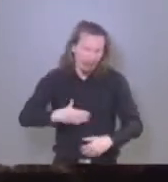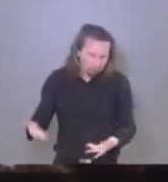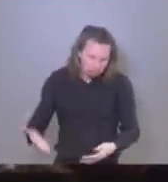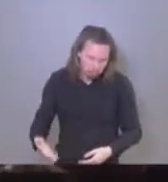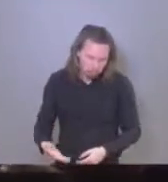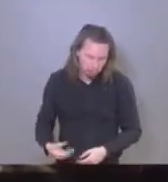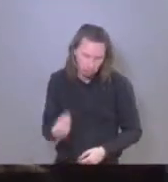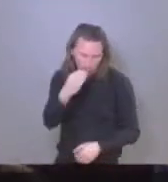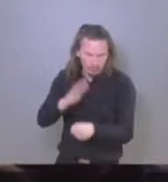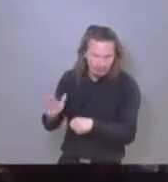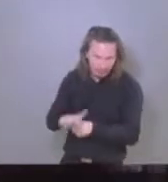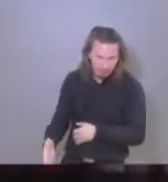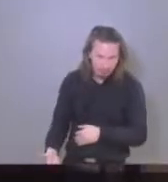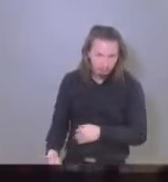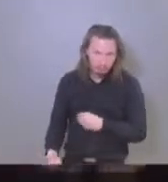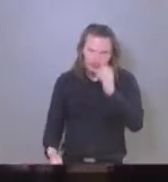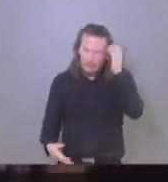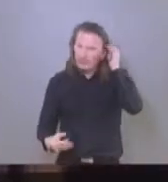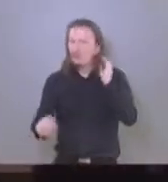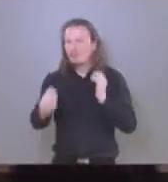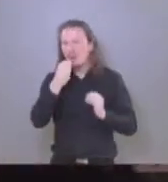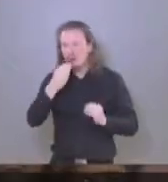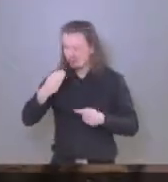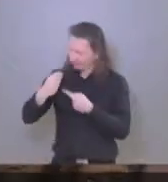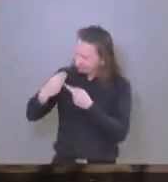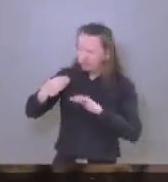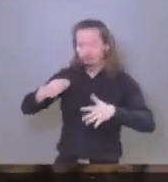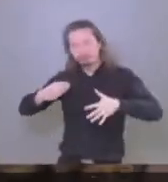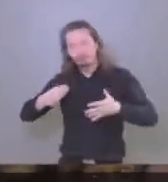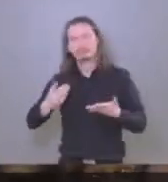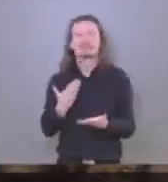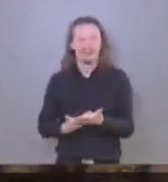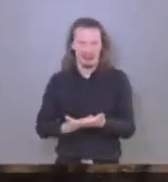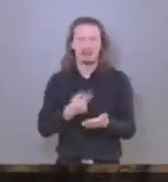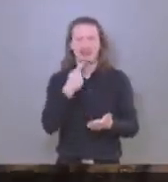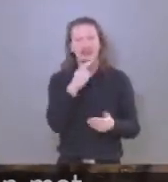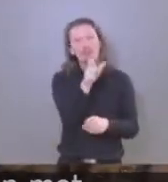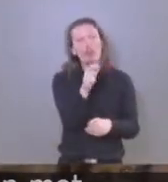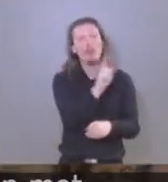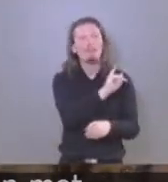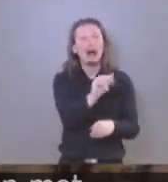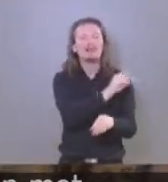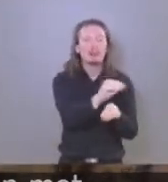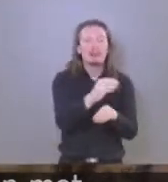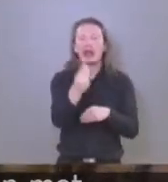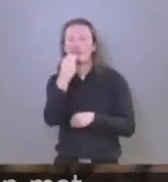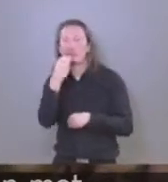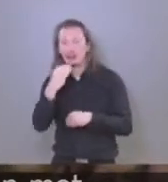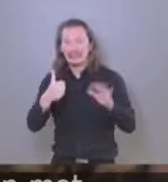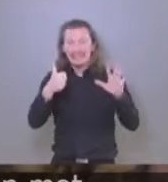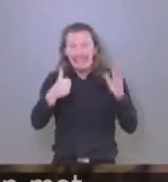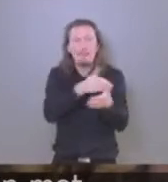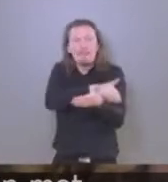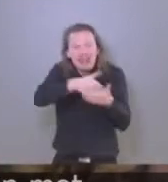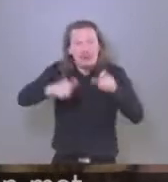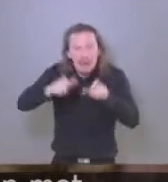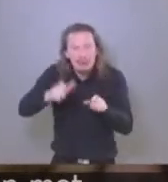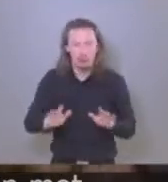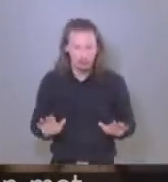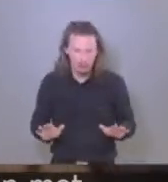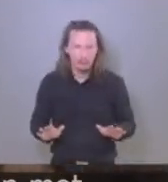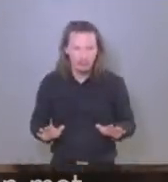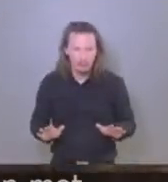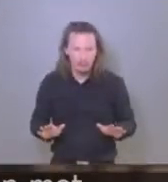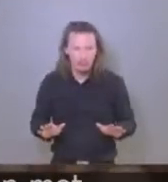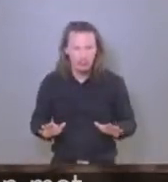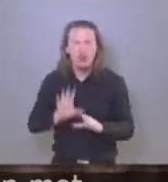faim et que ce qu'ils mangent, ce n'est pas toujours fameux. Voilà ce que c'est l'insécurité alimentaire. 6 millions de personnes, d'accord ? Et